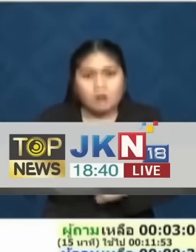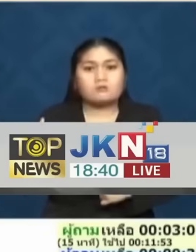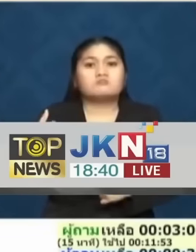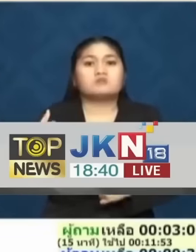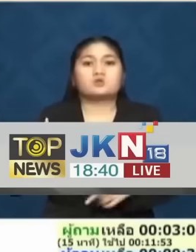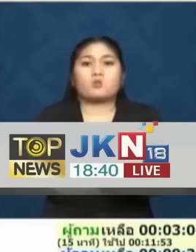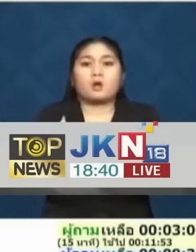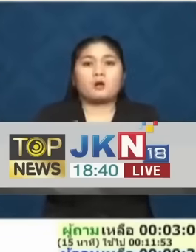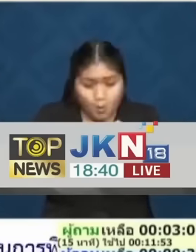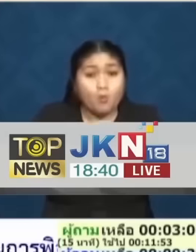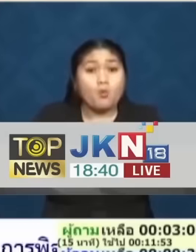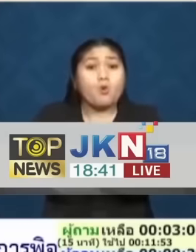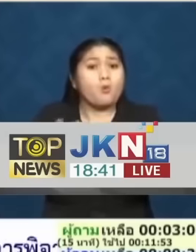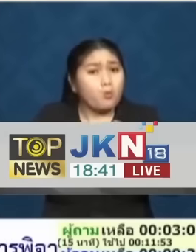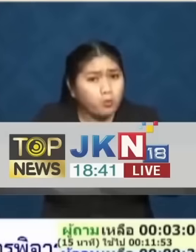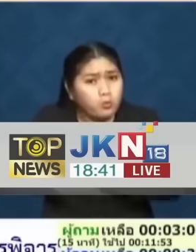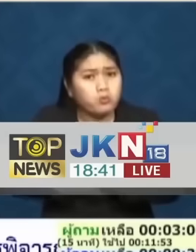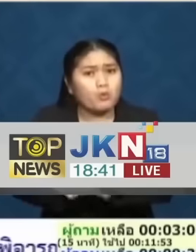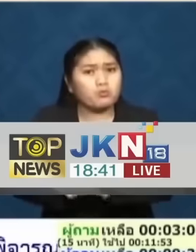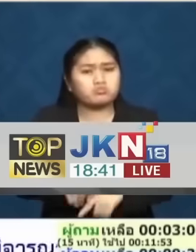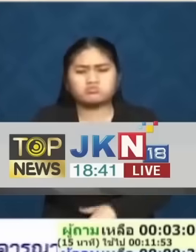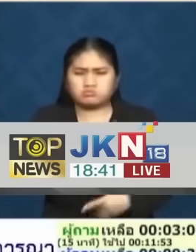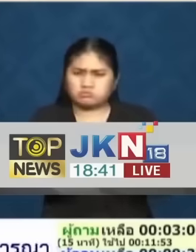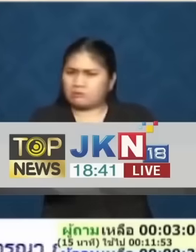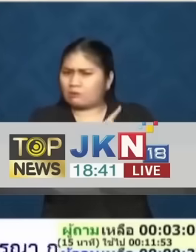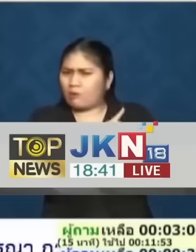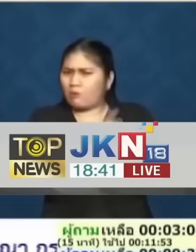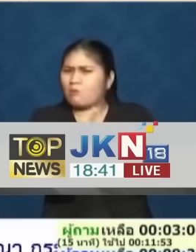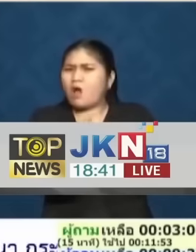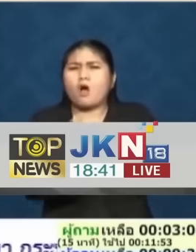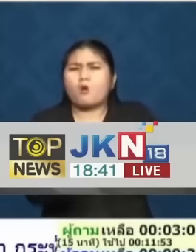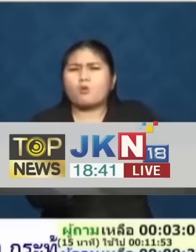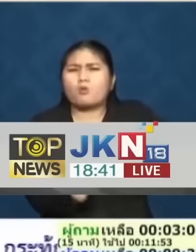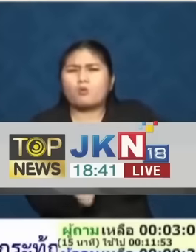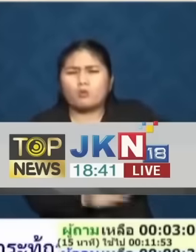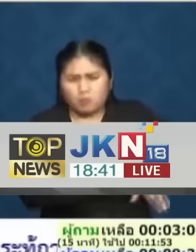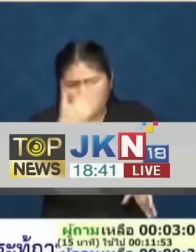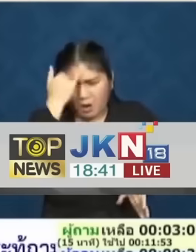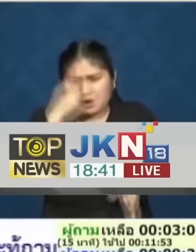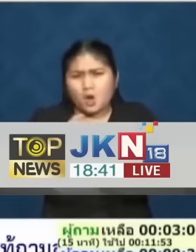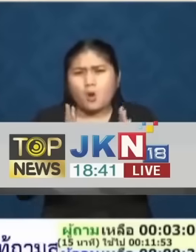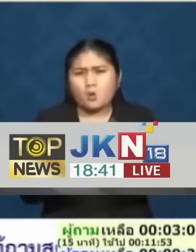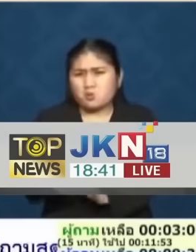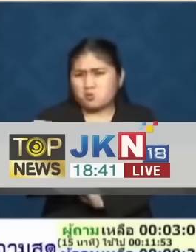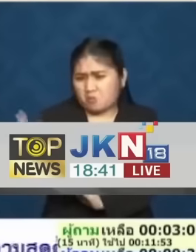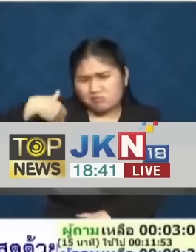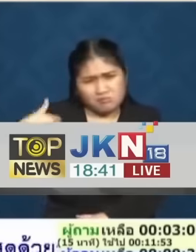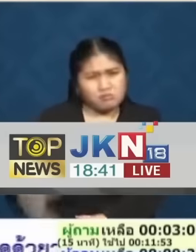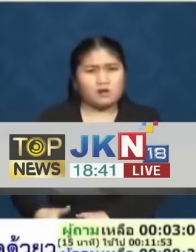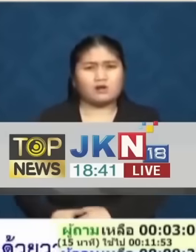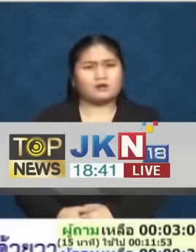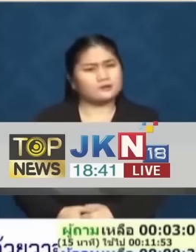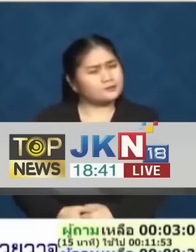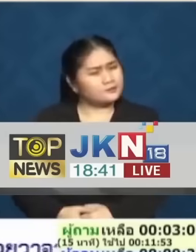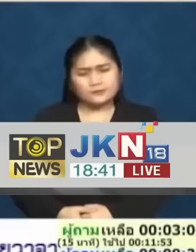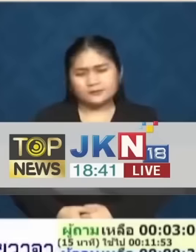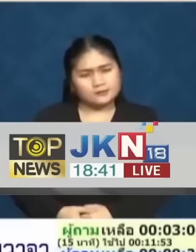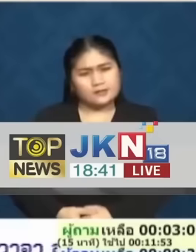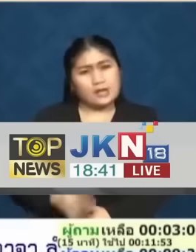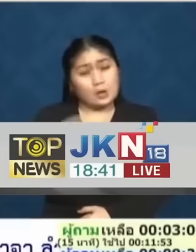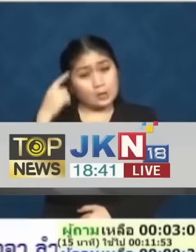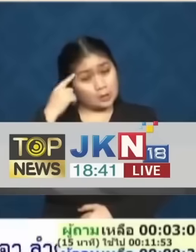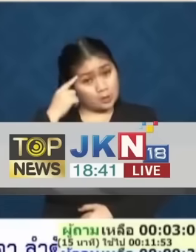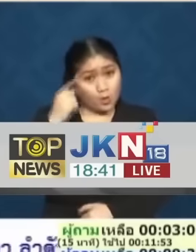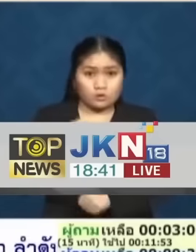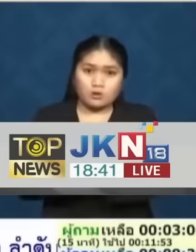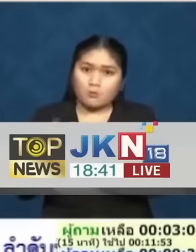การเมืองของท่านนะครับอย่าไปแตะเลยครับเรื่องนี้มันเป็นความไม่สบายใจของคนส่วนใหญ่ของประเทศแล้วมาคิดกันว่าจะทำให้รั